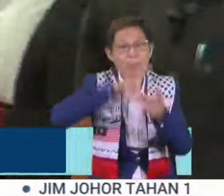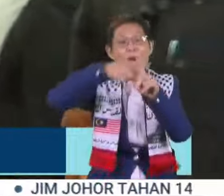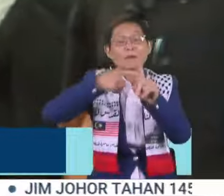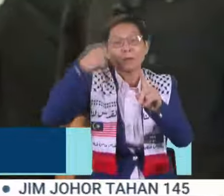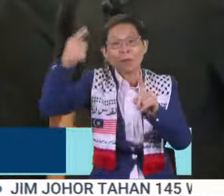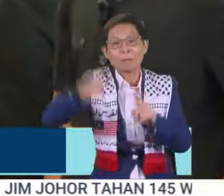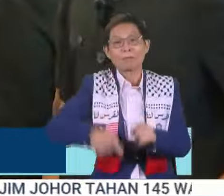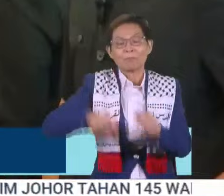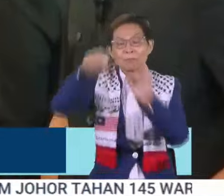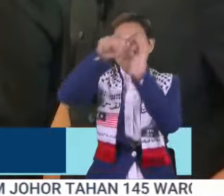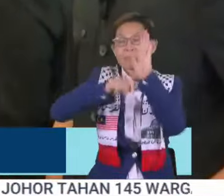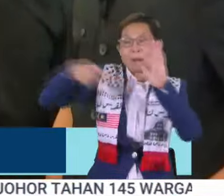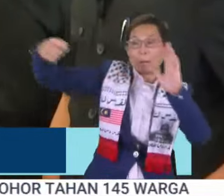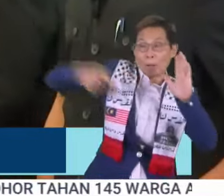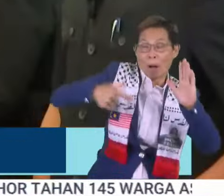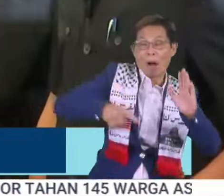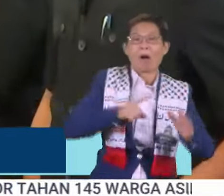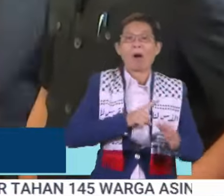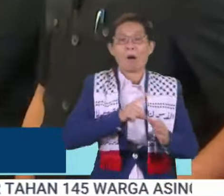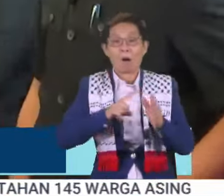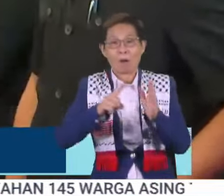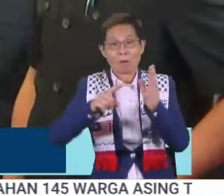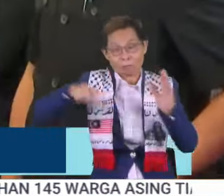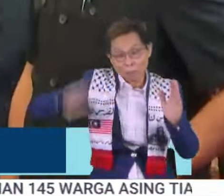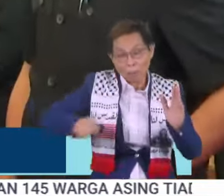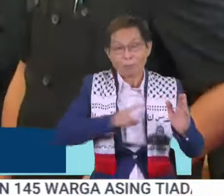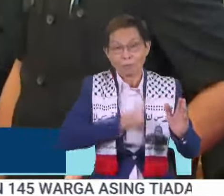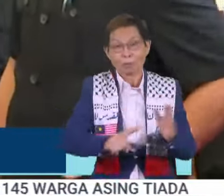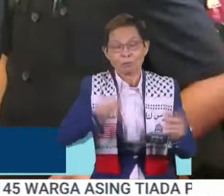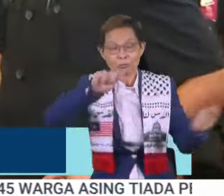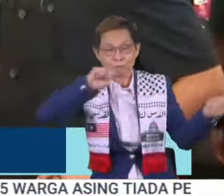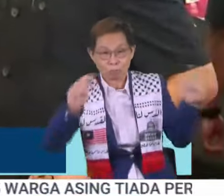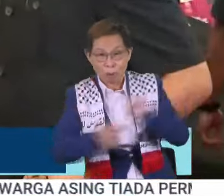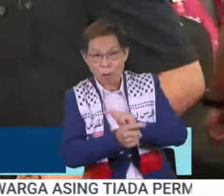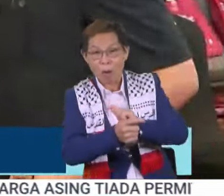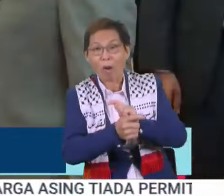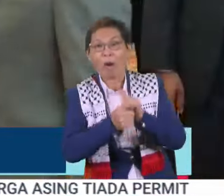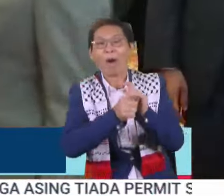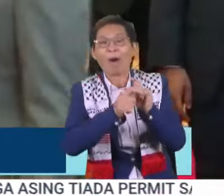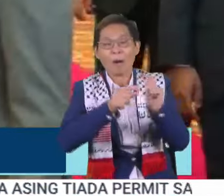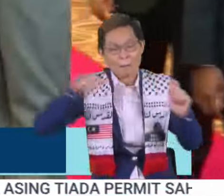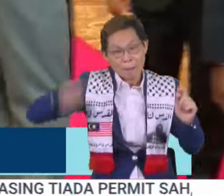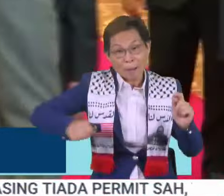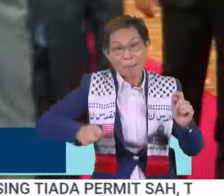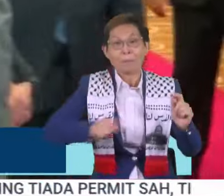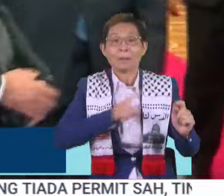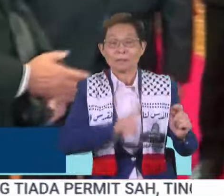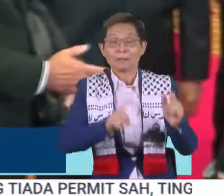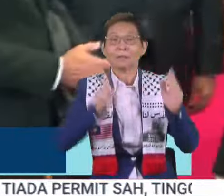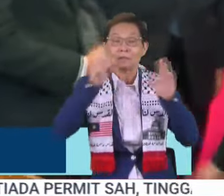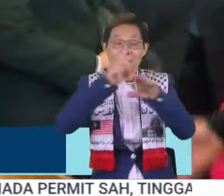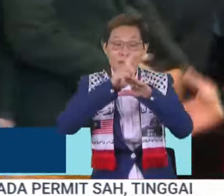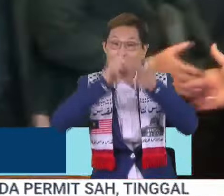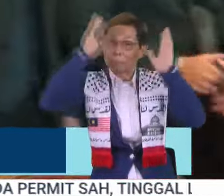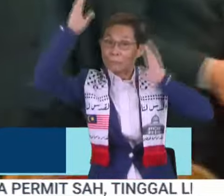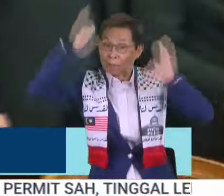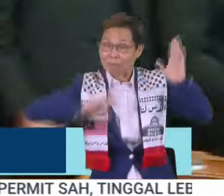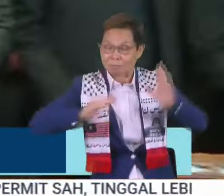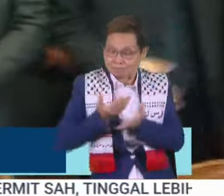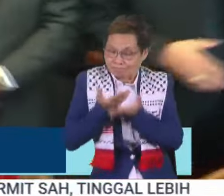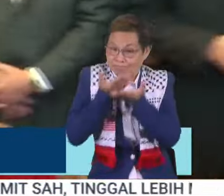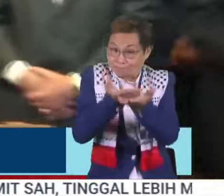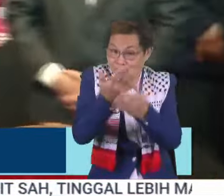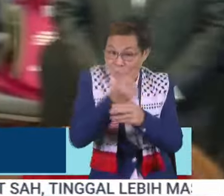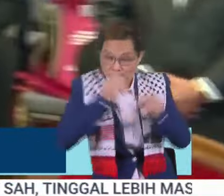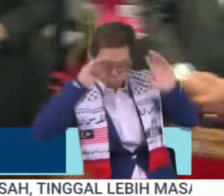Akta Saraan Hakim Syariah akan segera digubal bagi memartabatkan status Hakim Mahkamah Syariah di negara ini. Perdana Menteri berkata cadangan